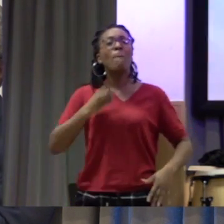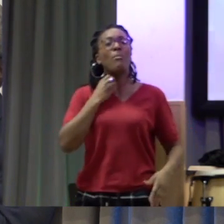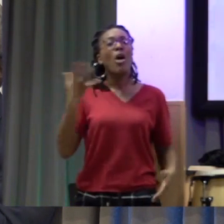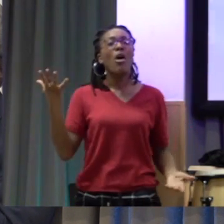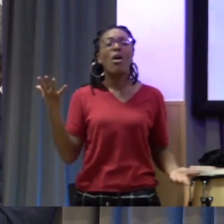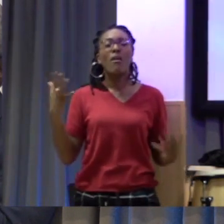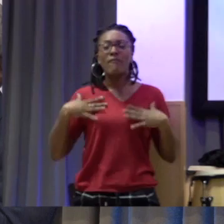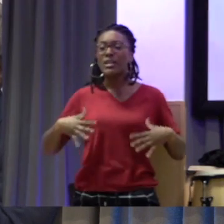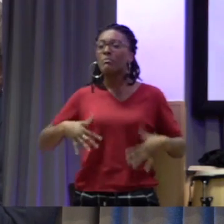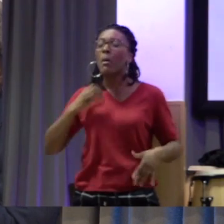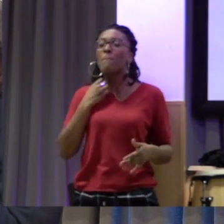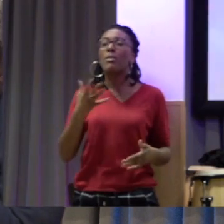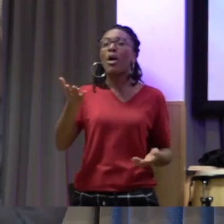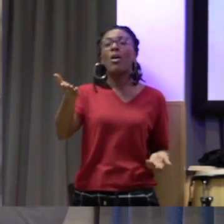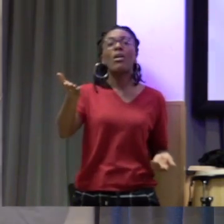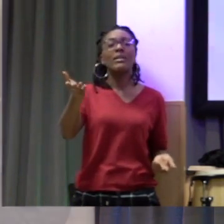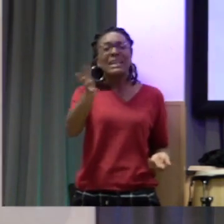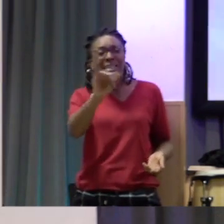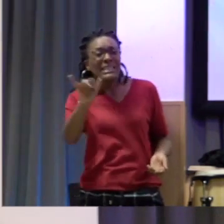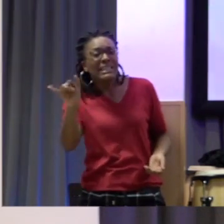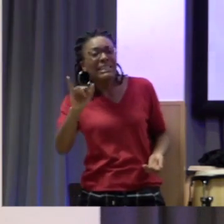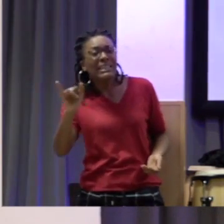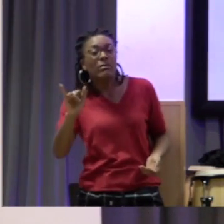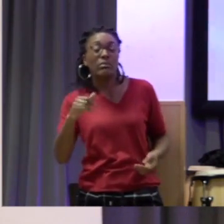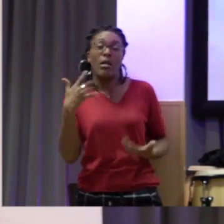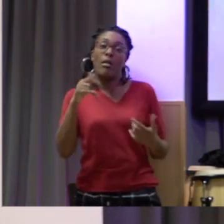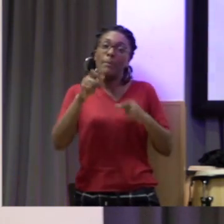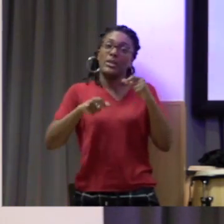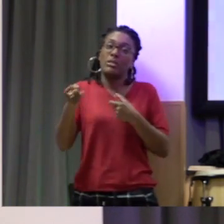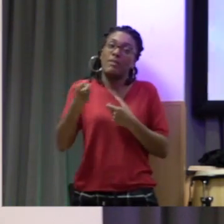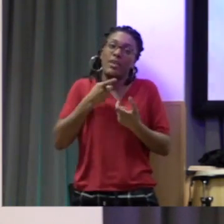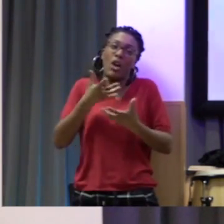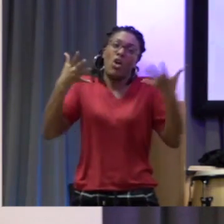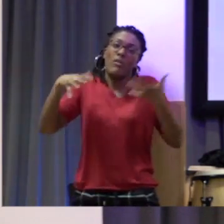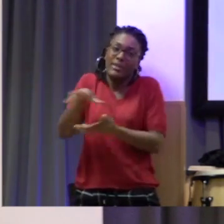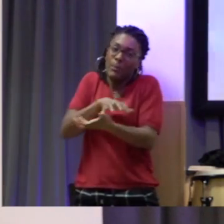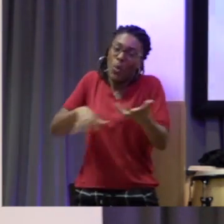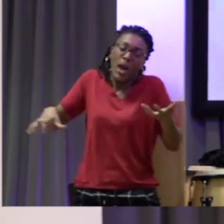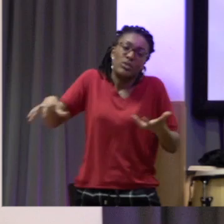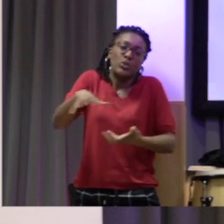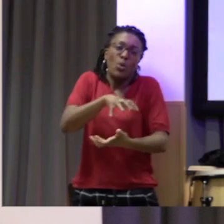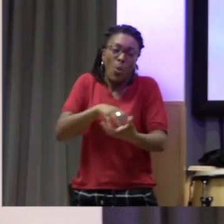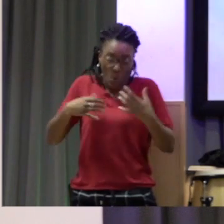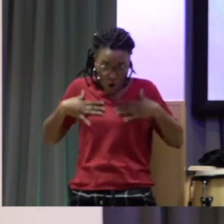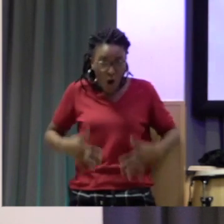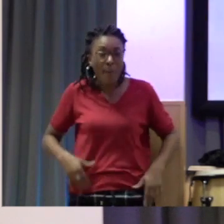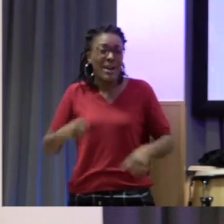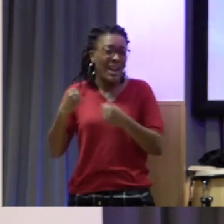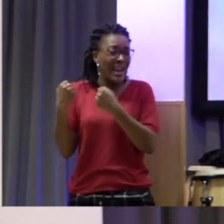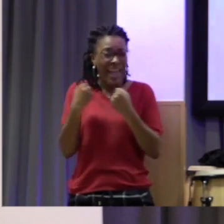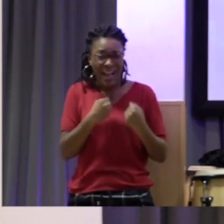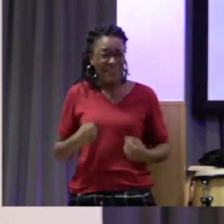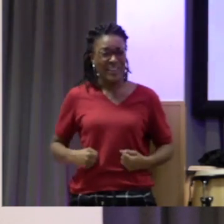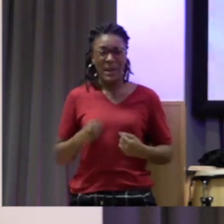dit, ce sont ceux qui viennent de la grande tribulation. Ils ont lavé leurs robes et ils